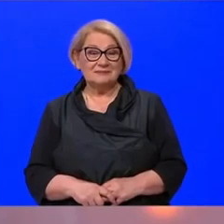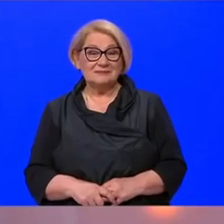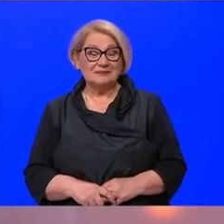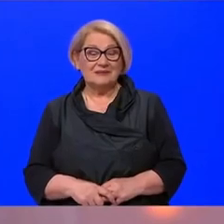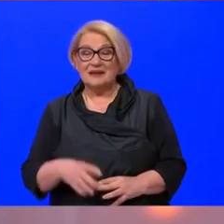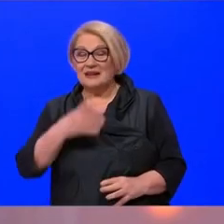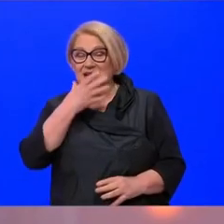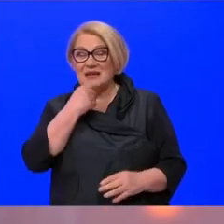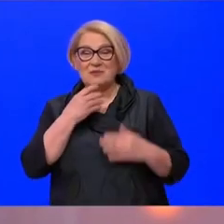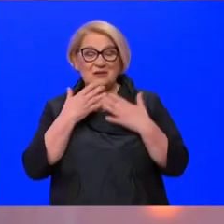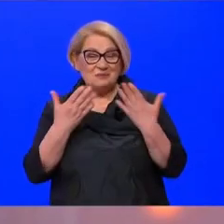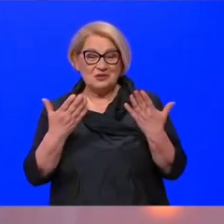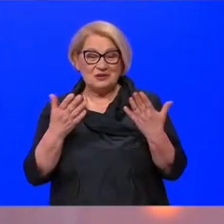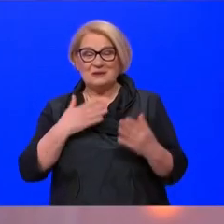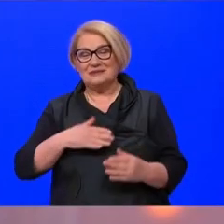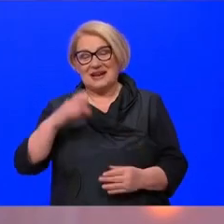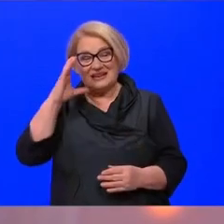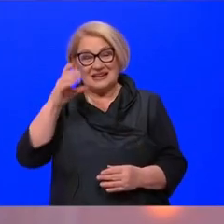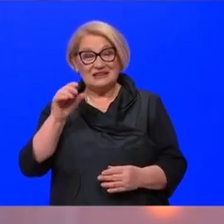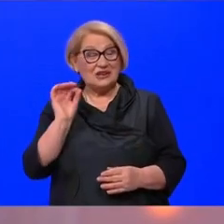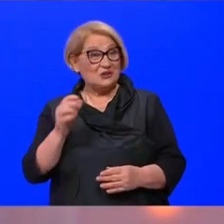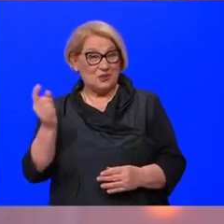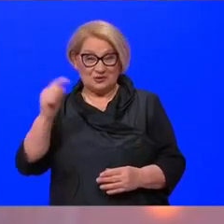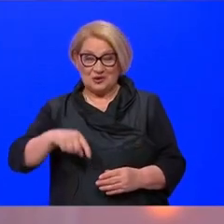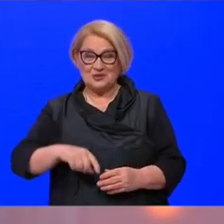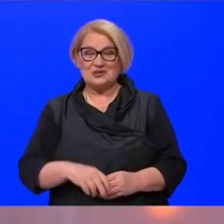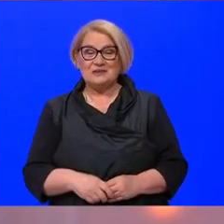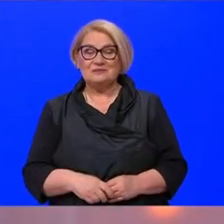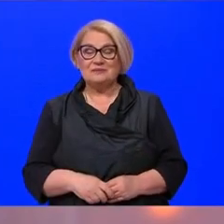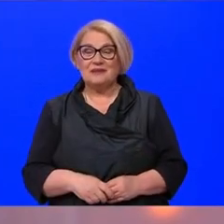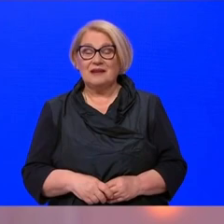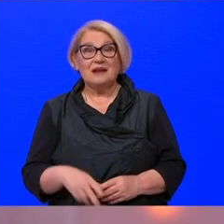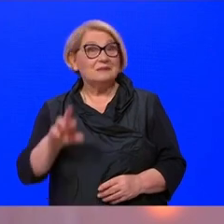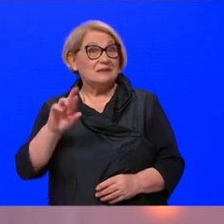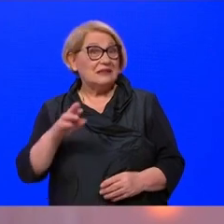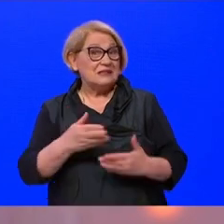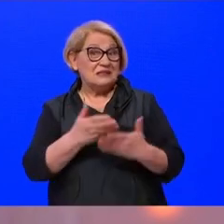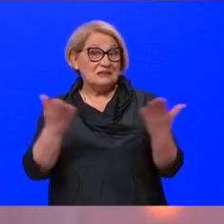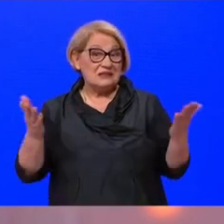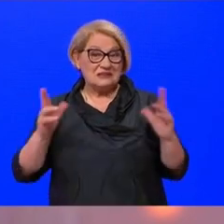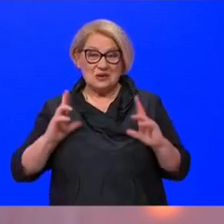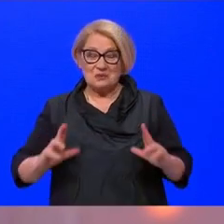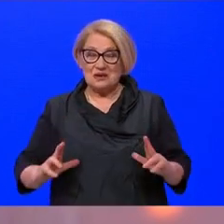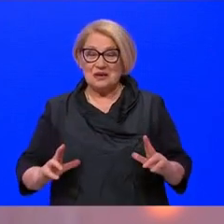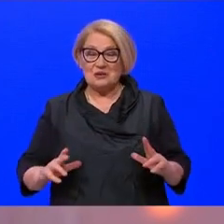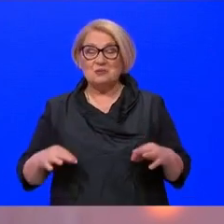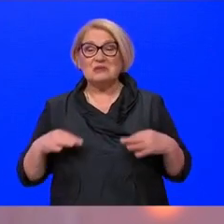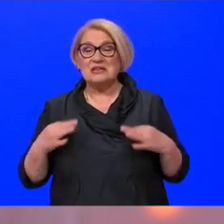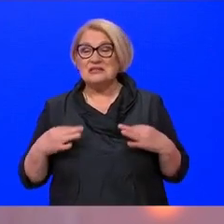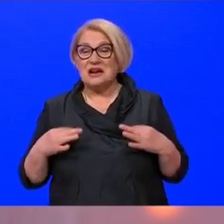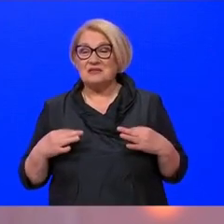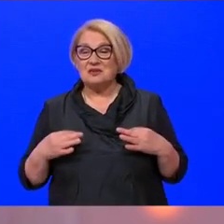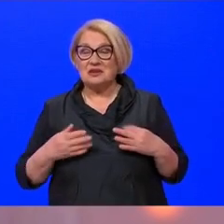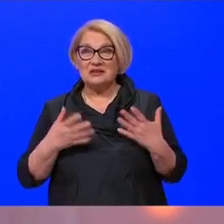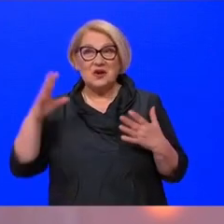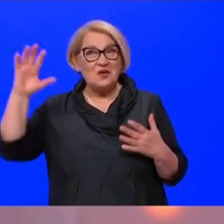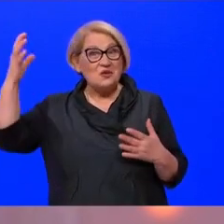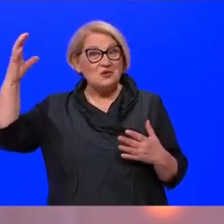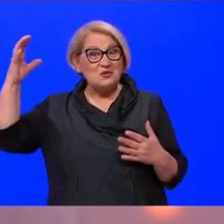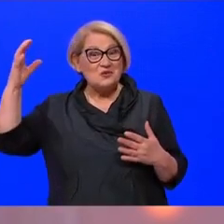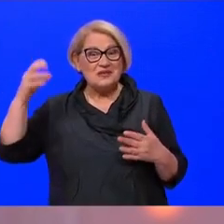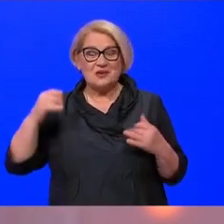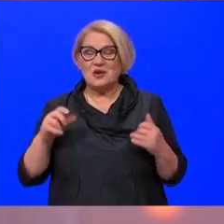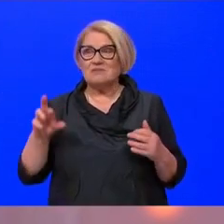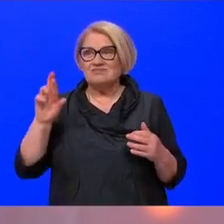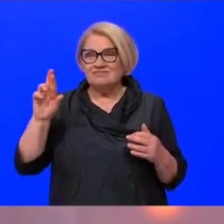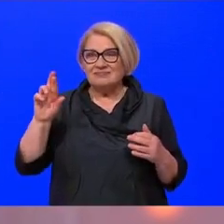Srdačno vas pozdravljam, poštovani gledatelji, i dobrodošli. Nadam se da ste u miru i u zdravlju i da ovo sunčeko koje će se,